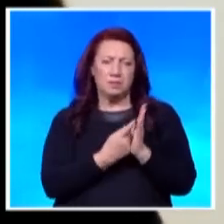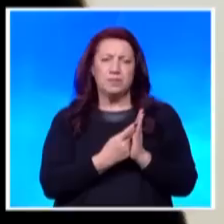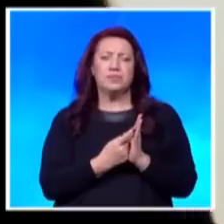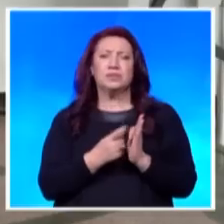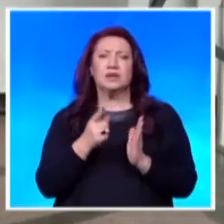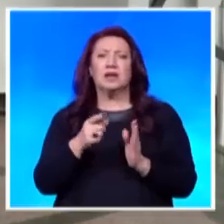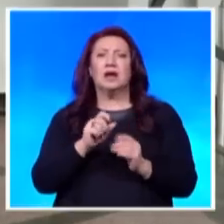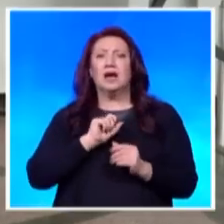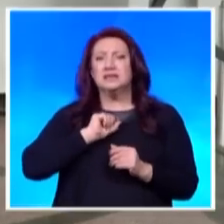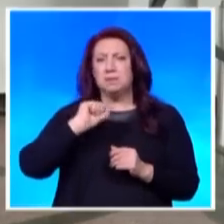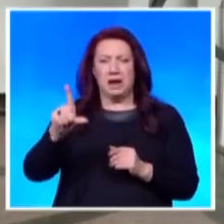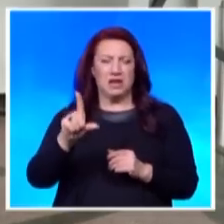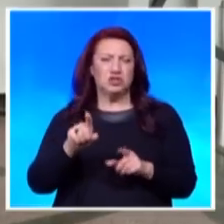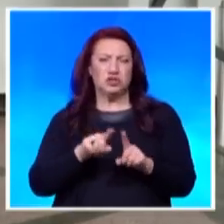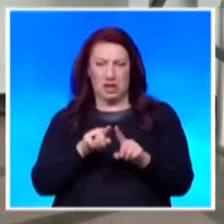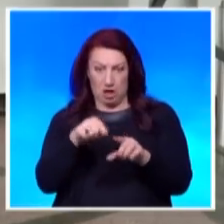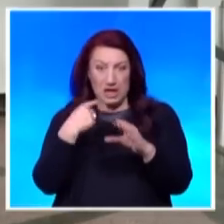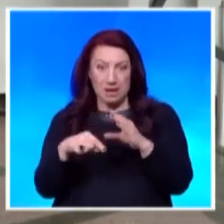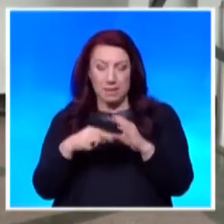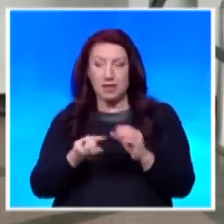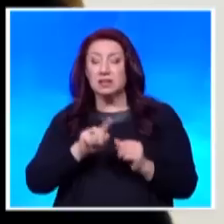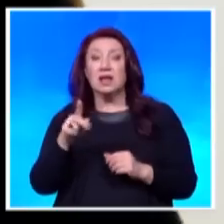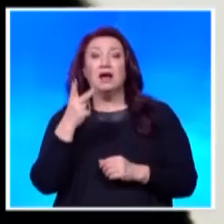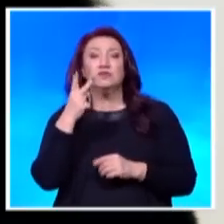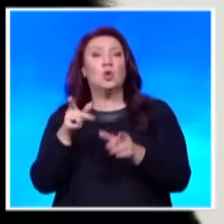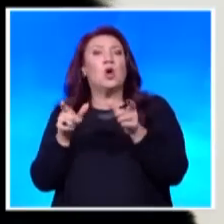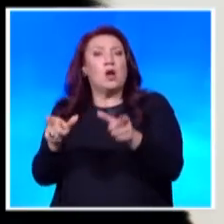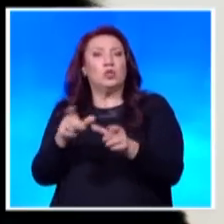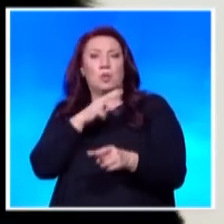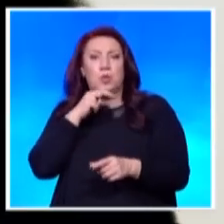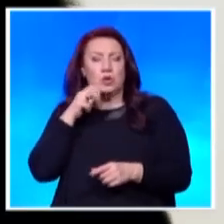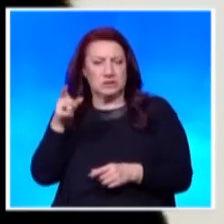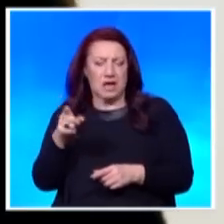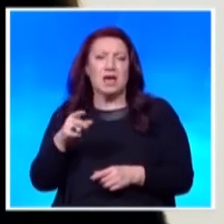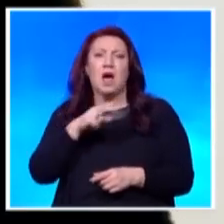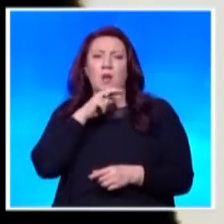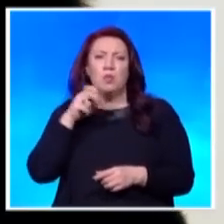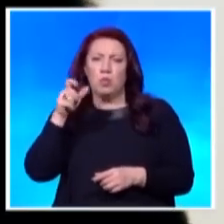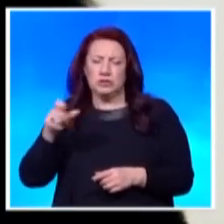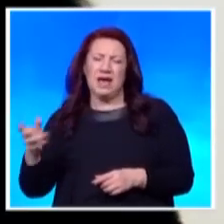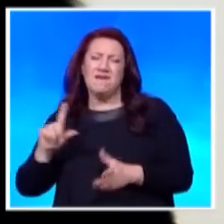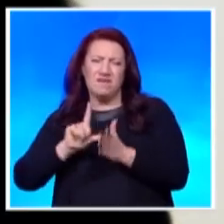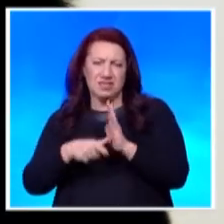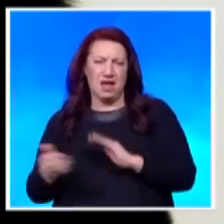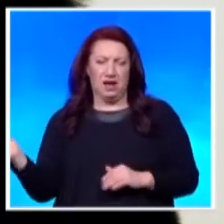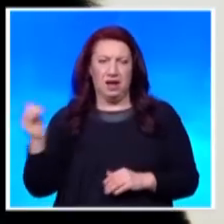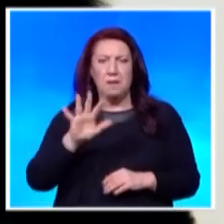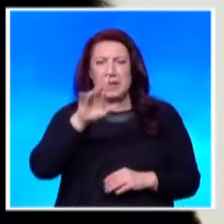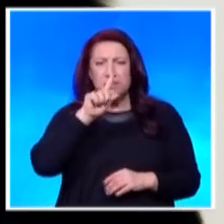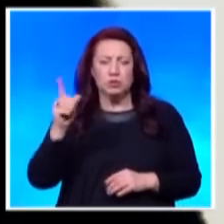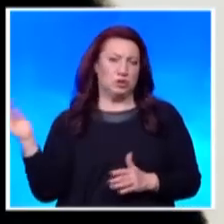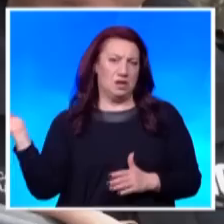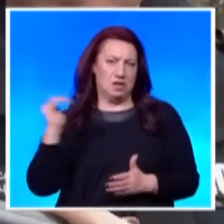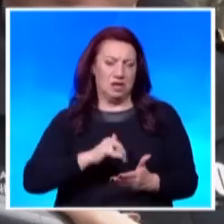до второ районно управление, а техните служители се отзоваха на петата минута буквално